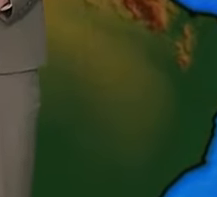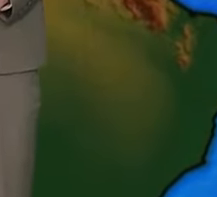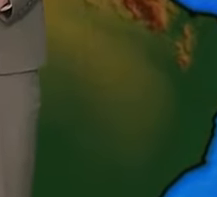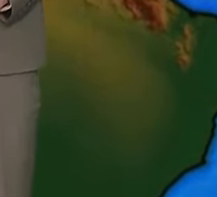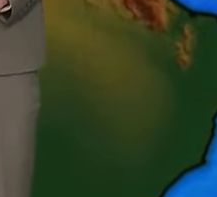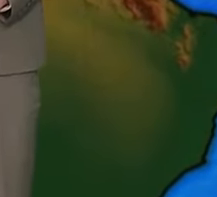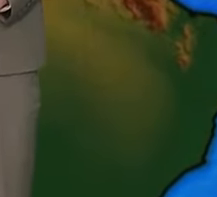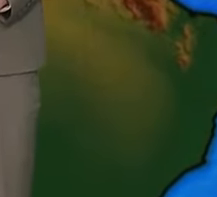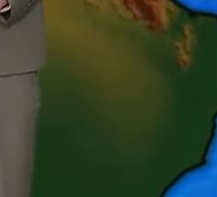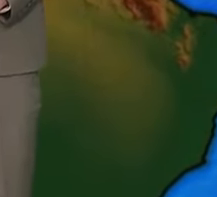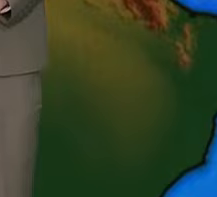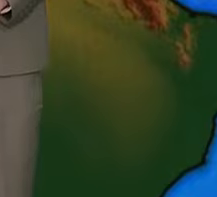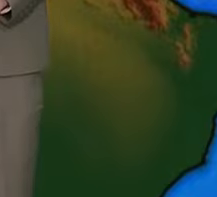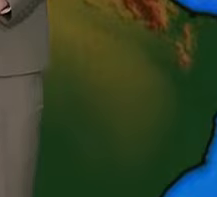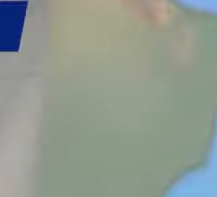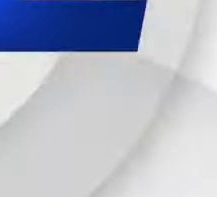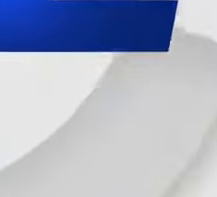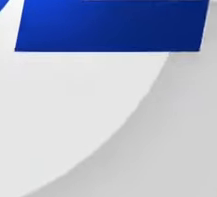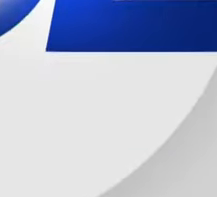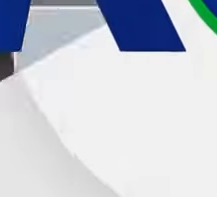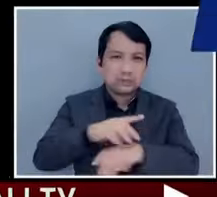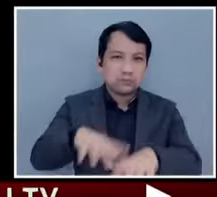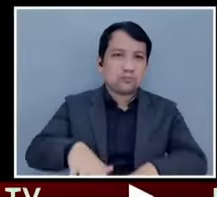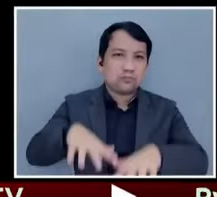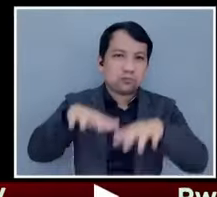loob lamang ng 1 araw.